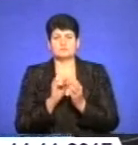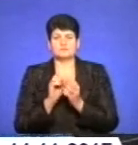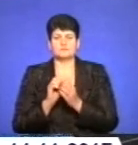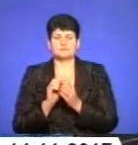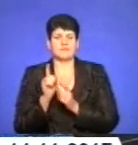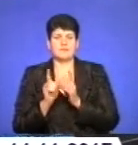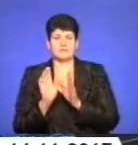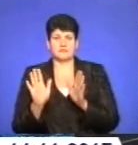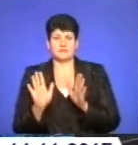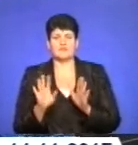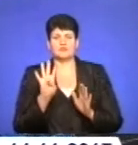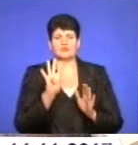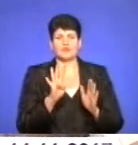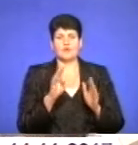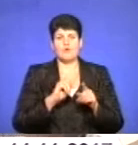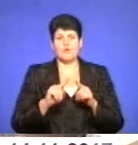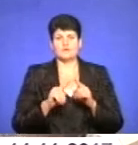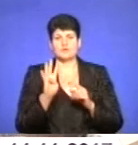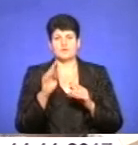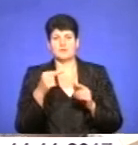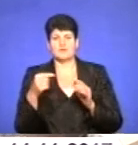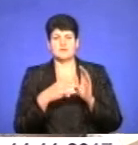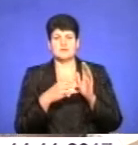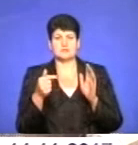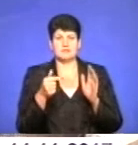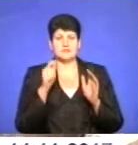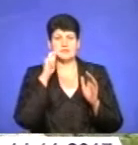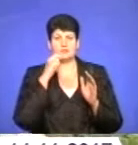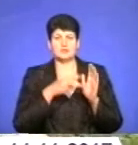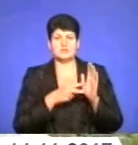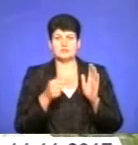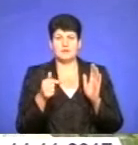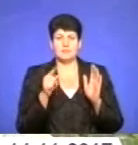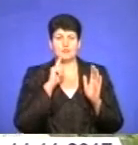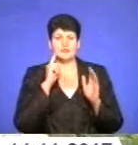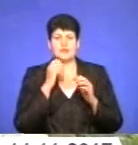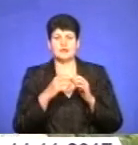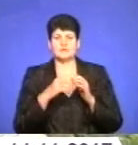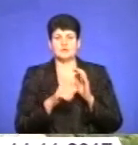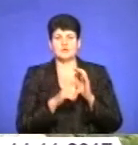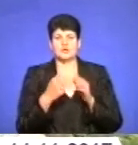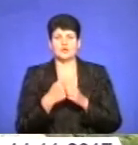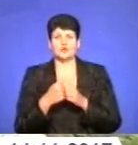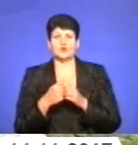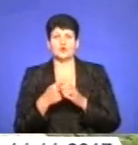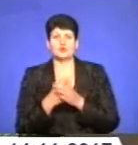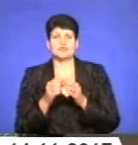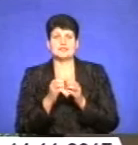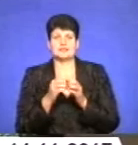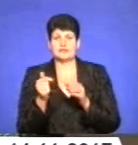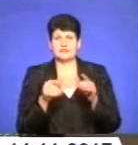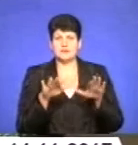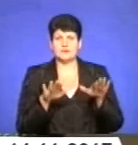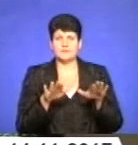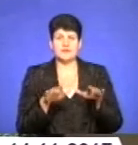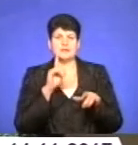прикладу, морква вартує від 4 до 8 гривень за кілограм, цибуля – по 7 гривень, молода капуста – від 6 до 10 гривень за кілограм, зелень –